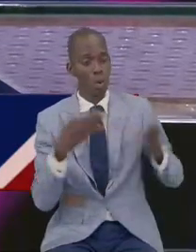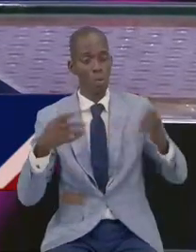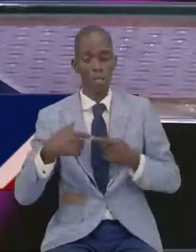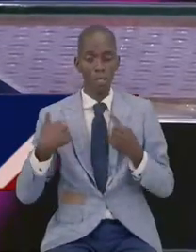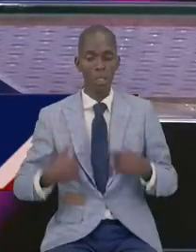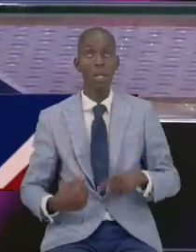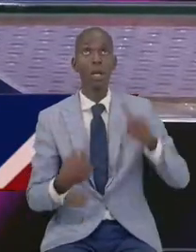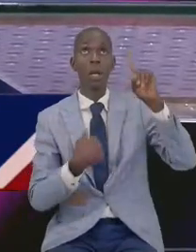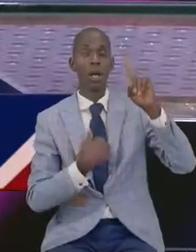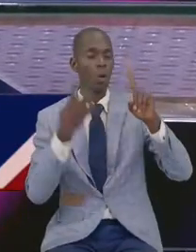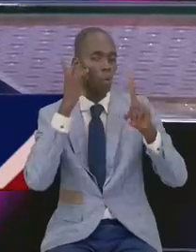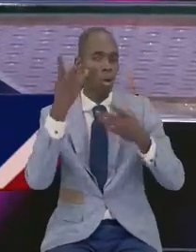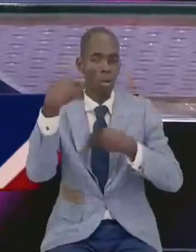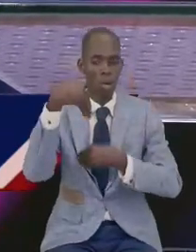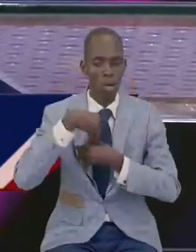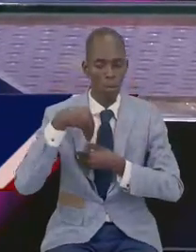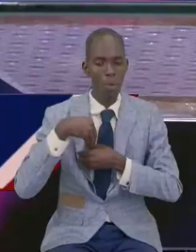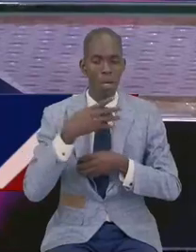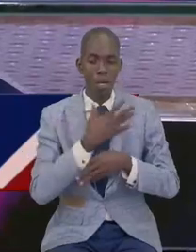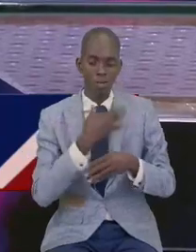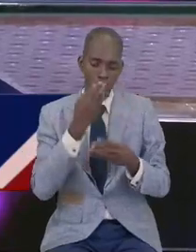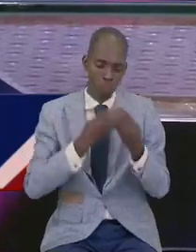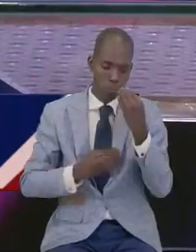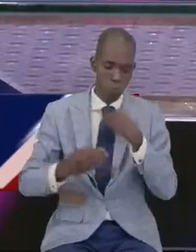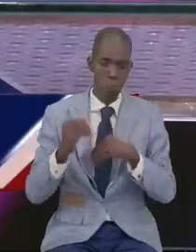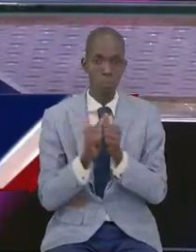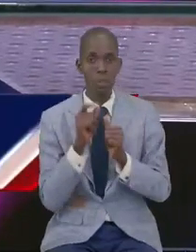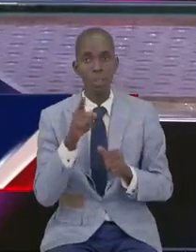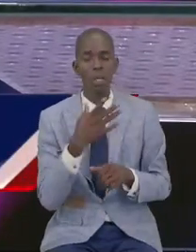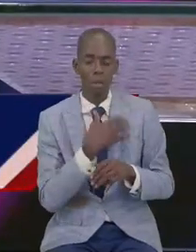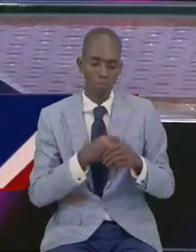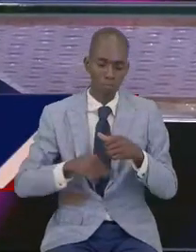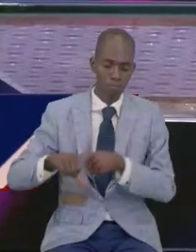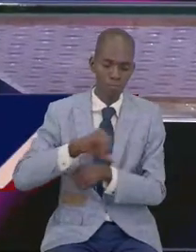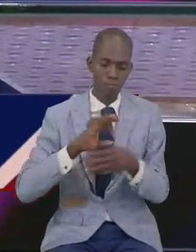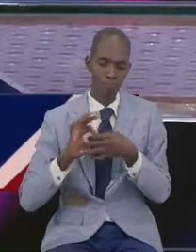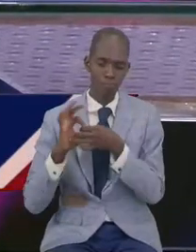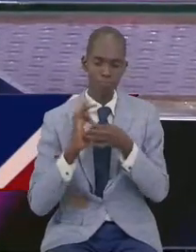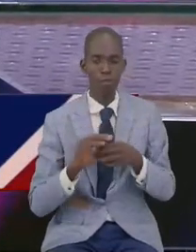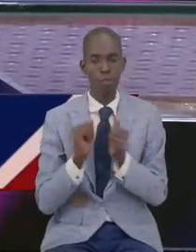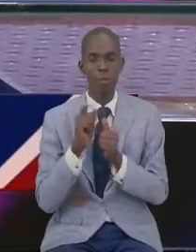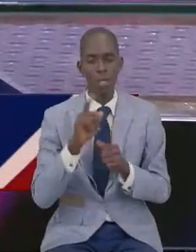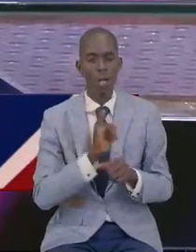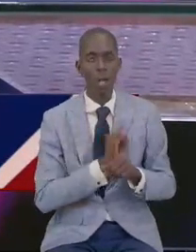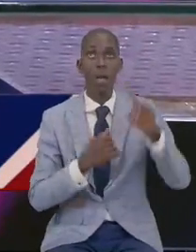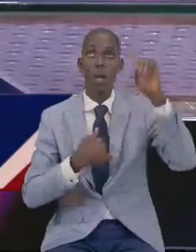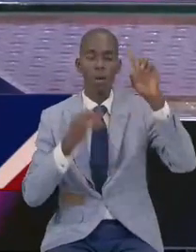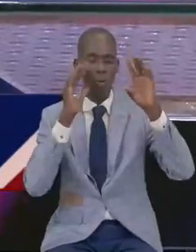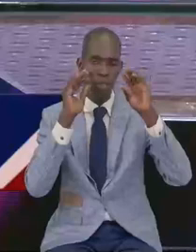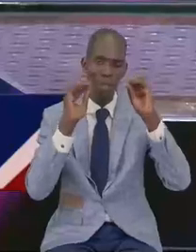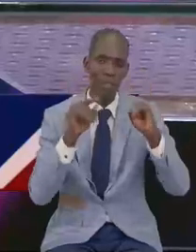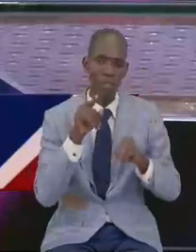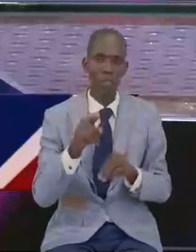j'entrerai et je souperai avec lui. Je communierai avec lui. Je vais l'enseigner, je vais le